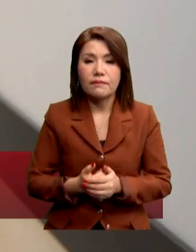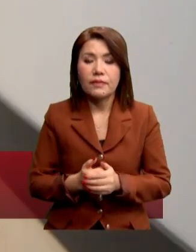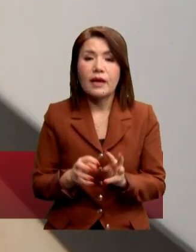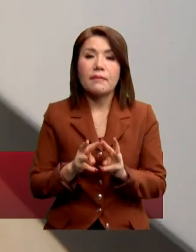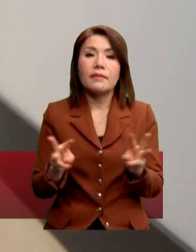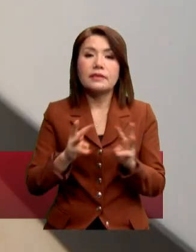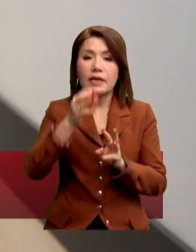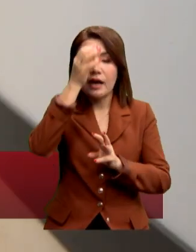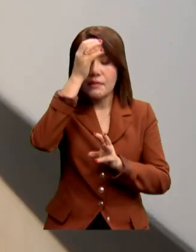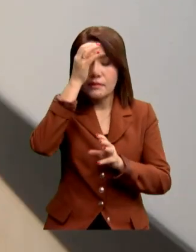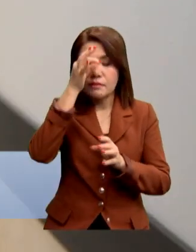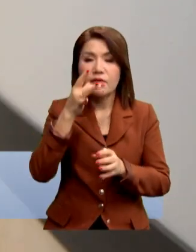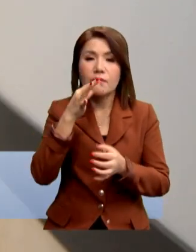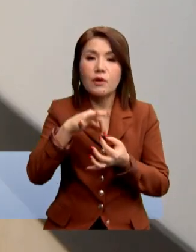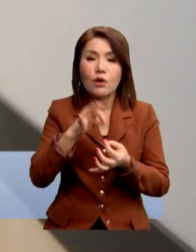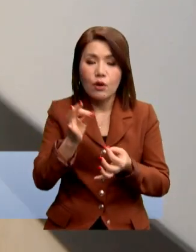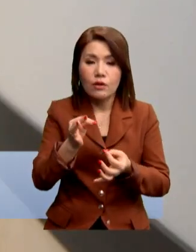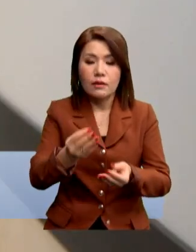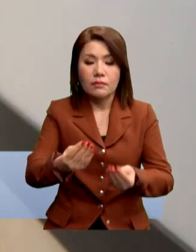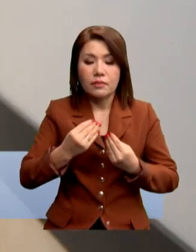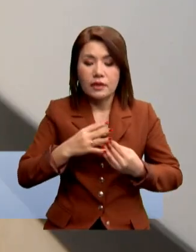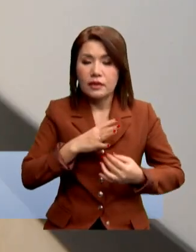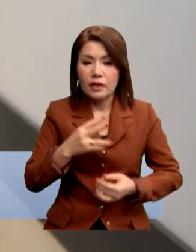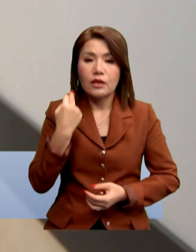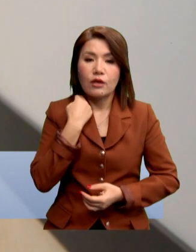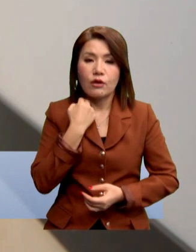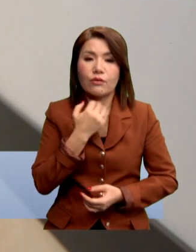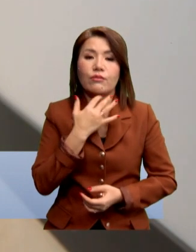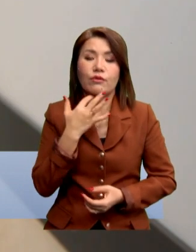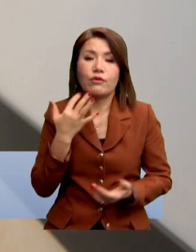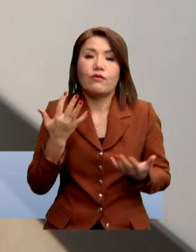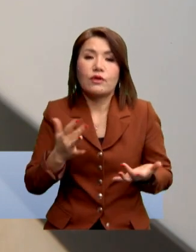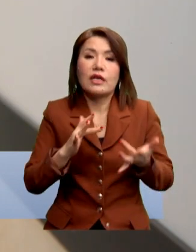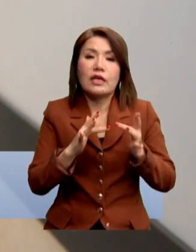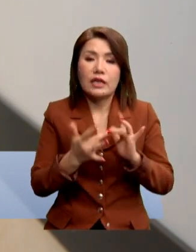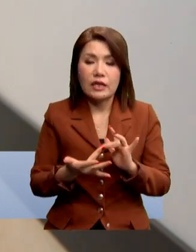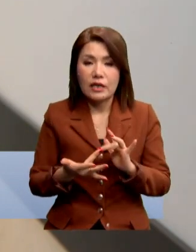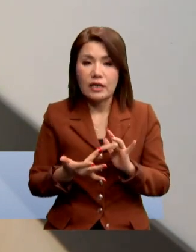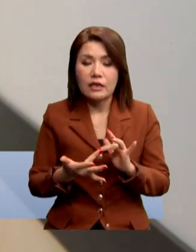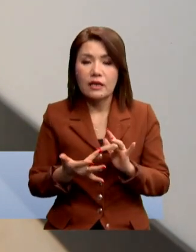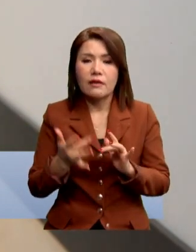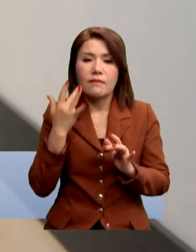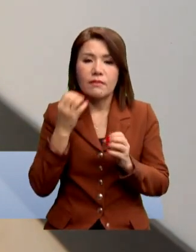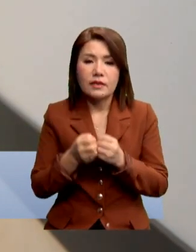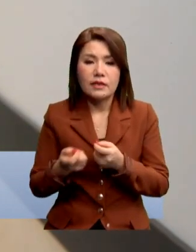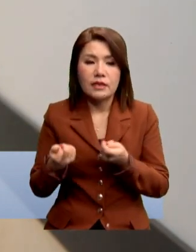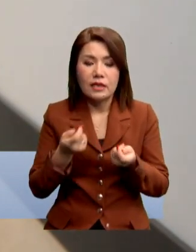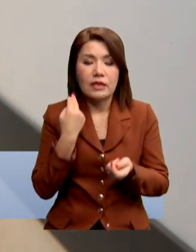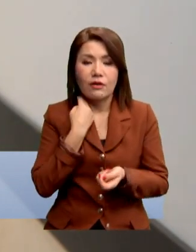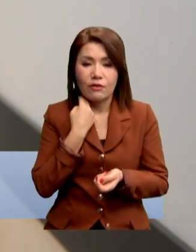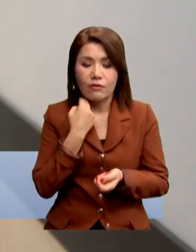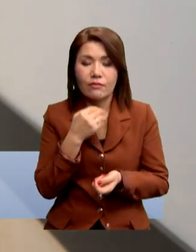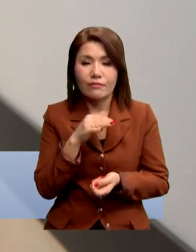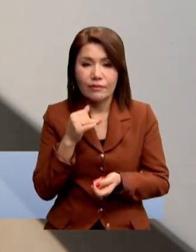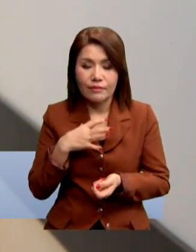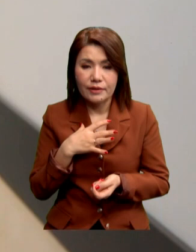Министерство образования бізге уақытылы ақша төлемегеннен біз қарыздар болып қалдық. Интернет жаңағы поставщиктерімізге. Сондықтан